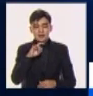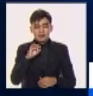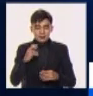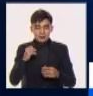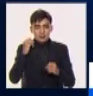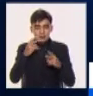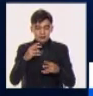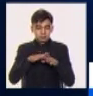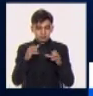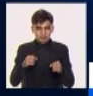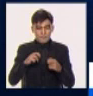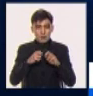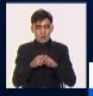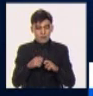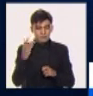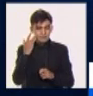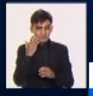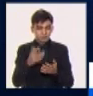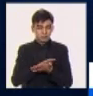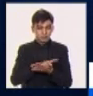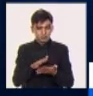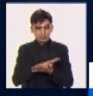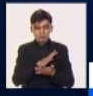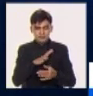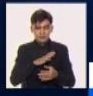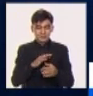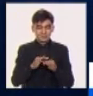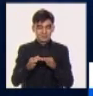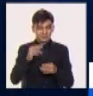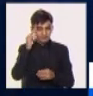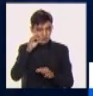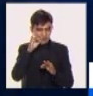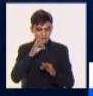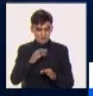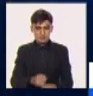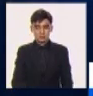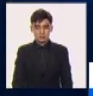чиновники собираются решать проблему постоянных сбоев на обучающих платформах?